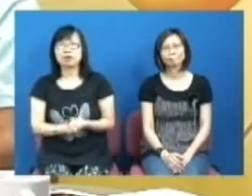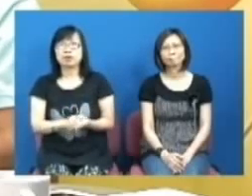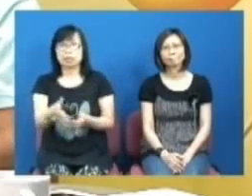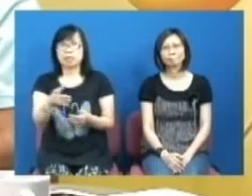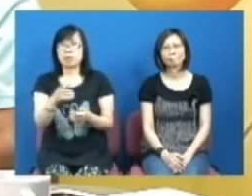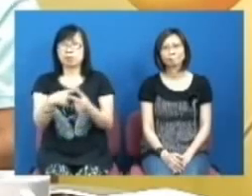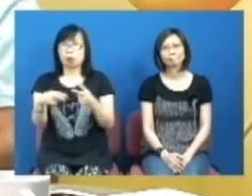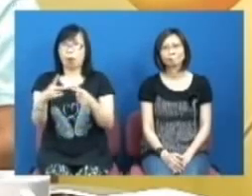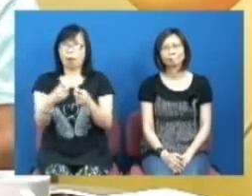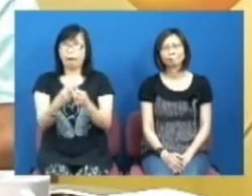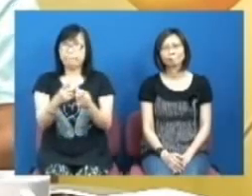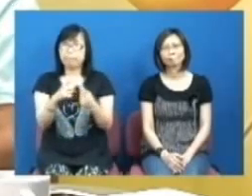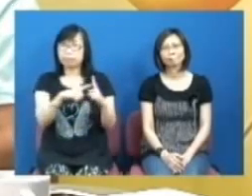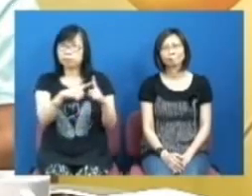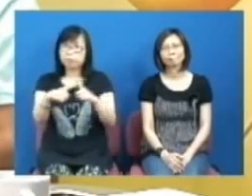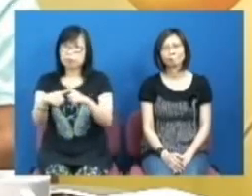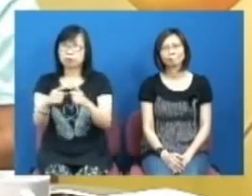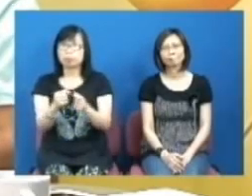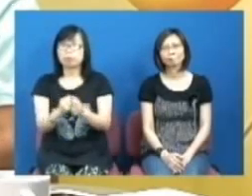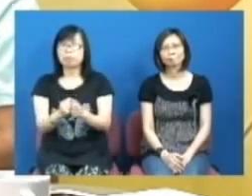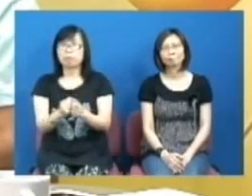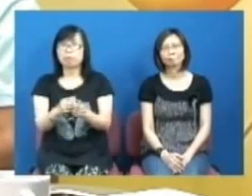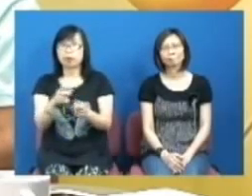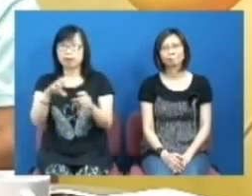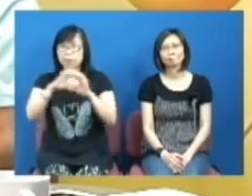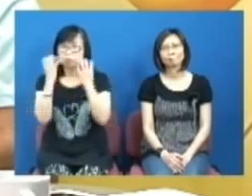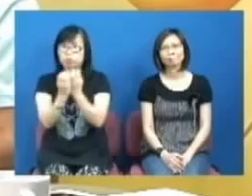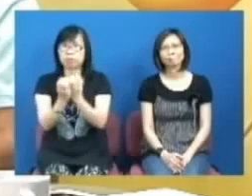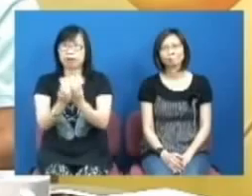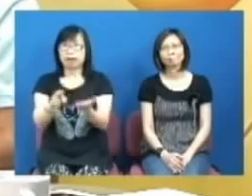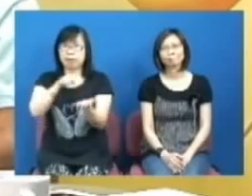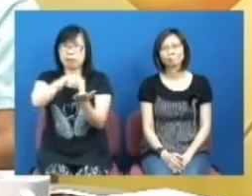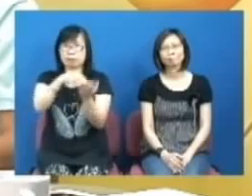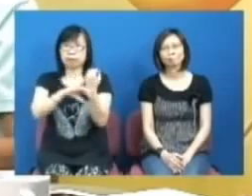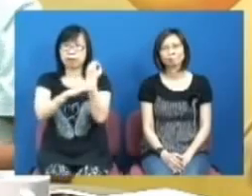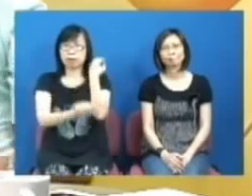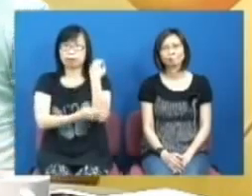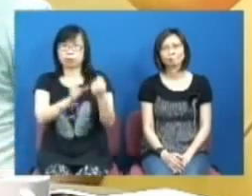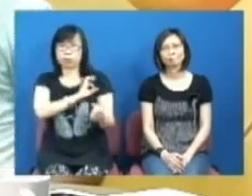民主派喺呢一個立法會嘅議席啊，動搖咗